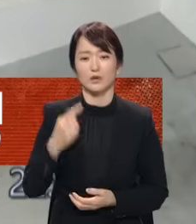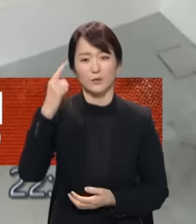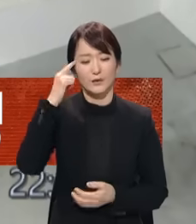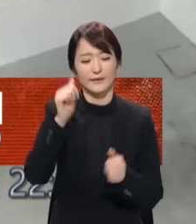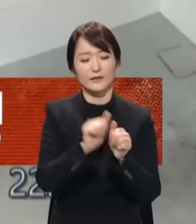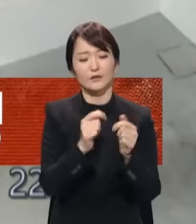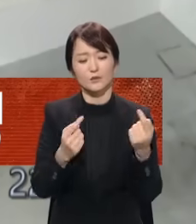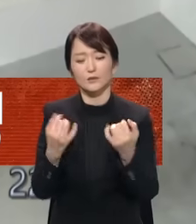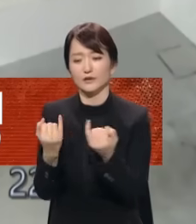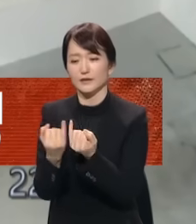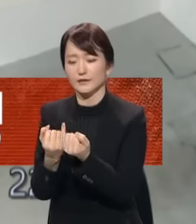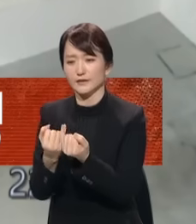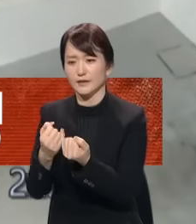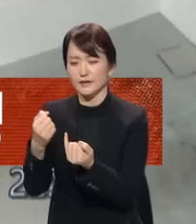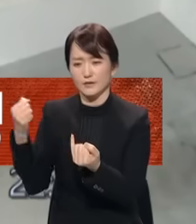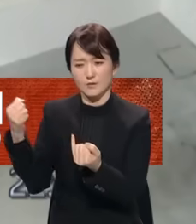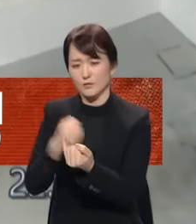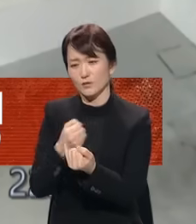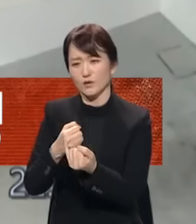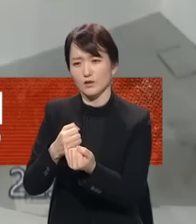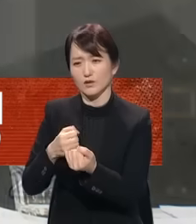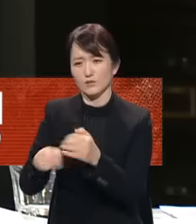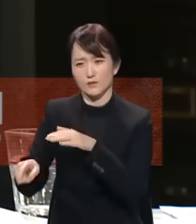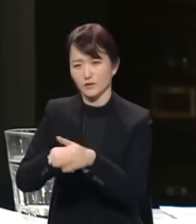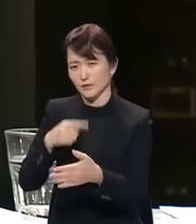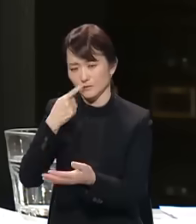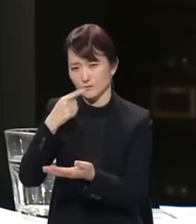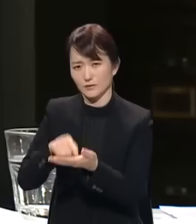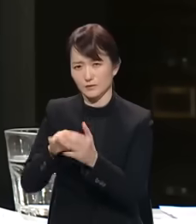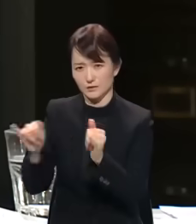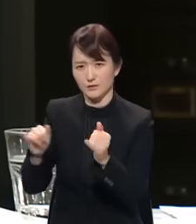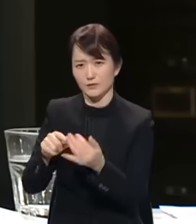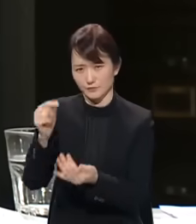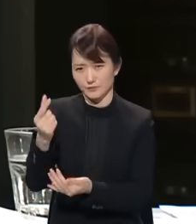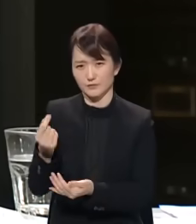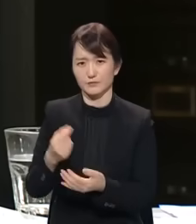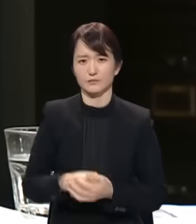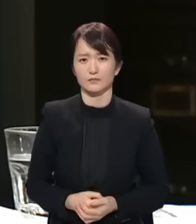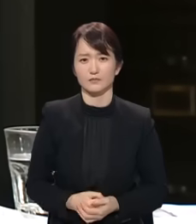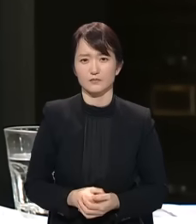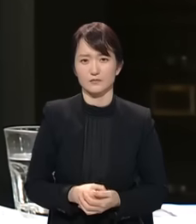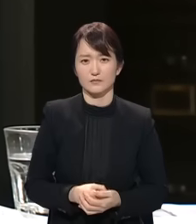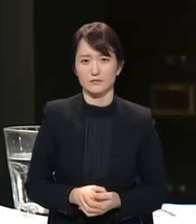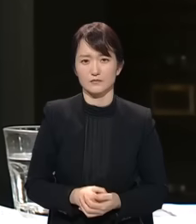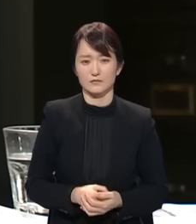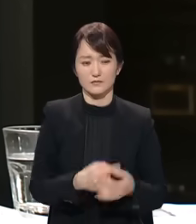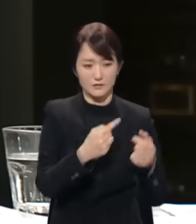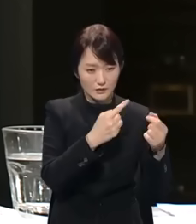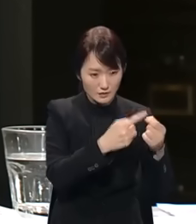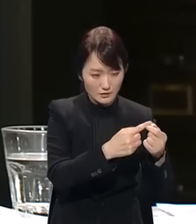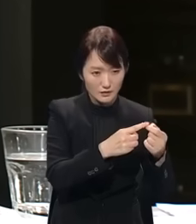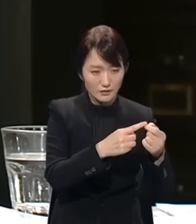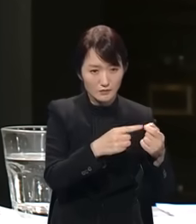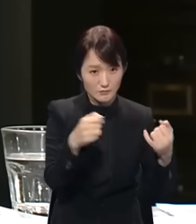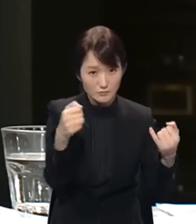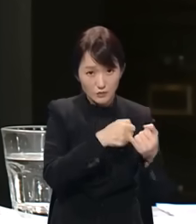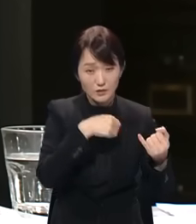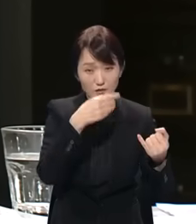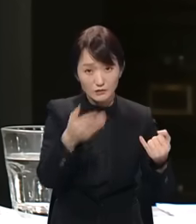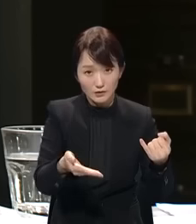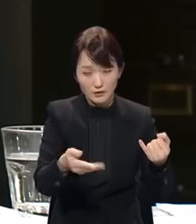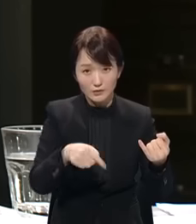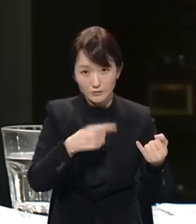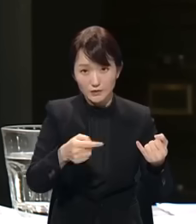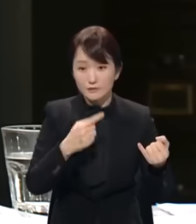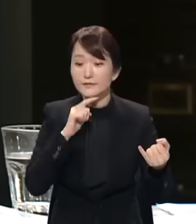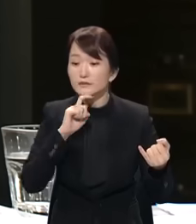아닌가 싶습니다. 솔직히. 예. 자, 불과 10분 사이에 두 차례나 저짓을 한 겁니다. 빨리 잡았어야 되지